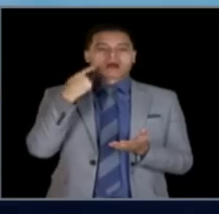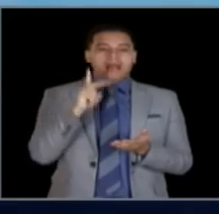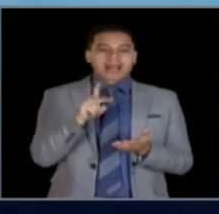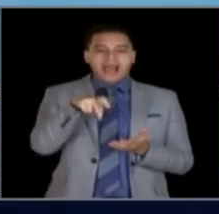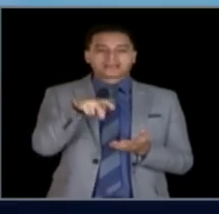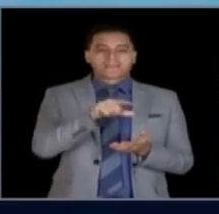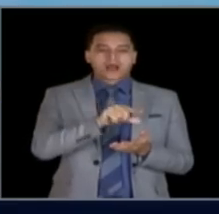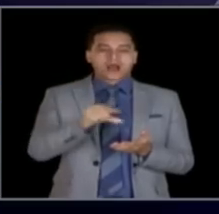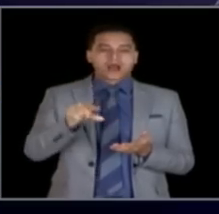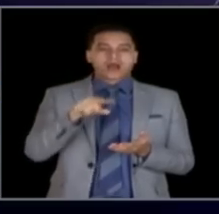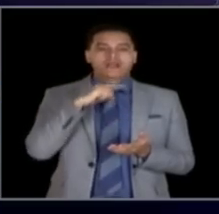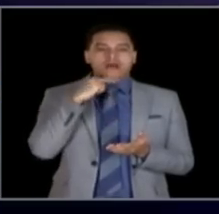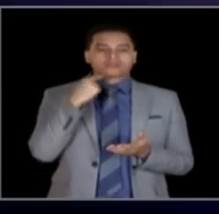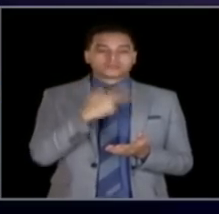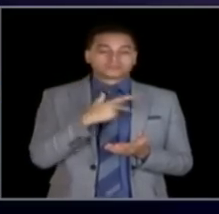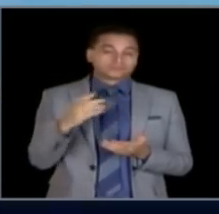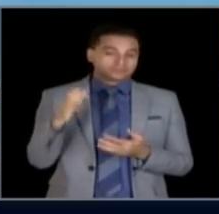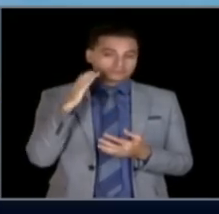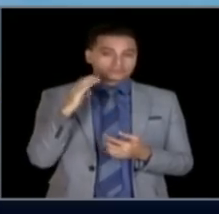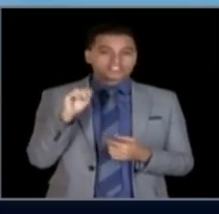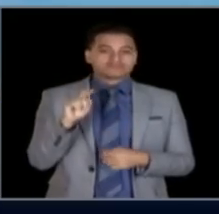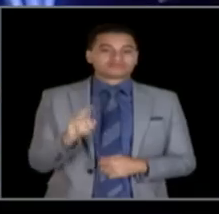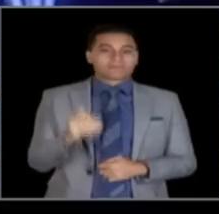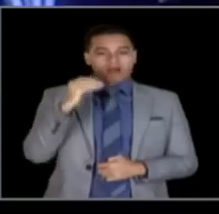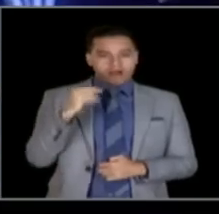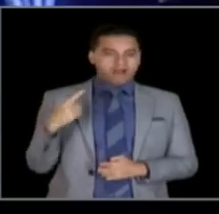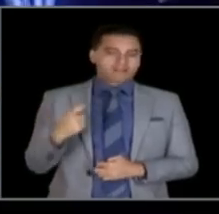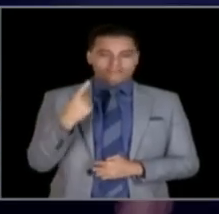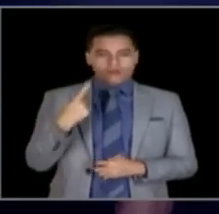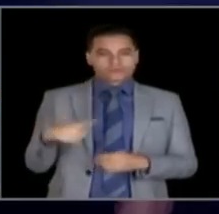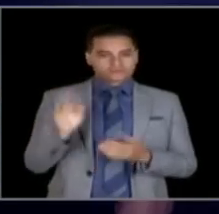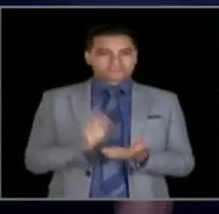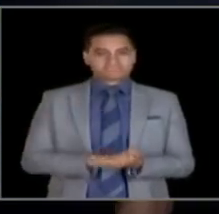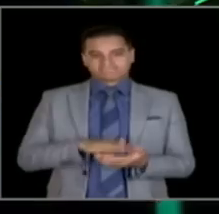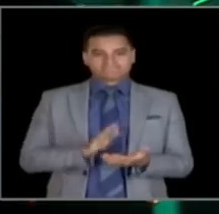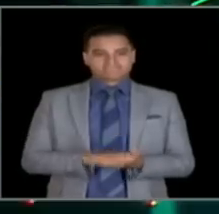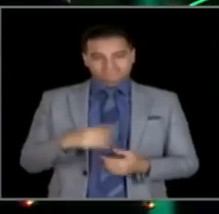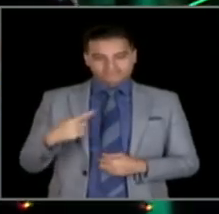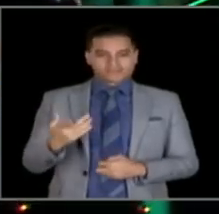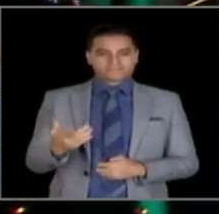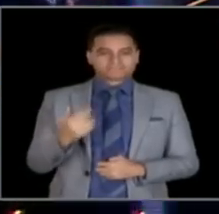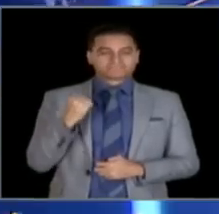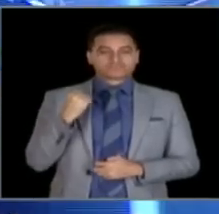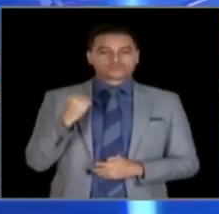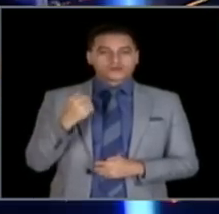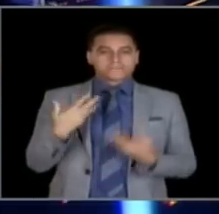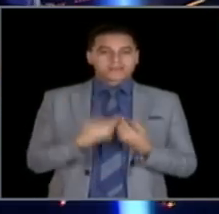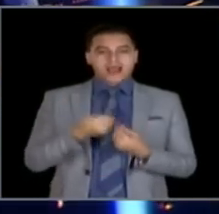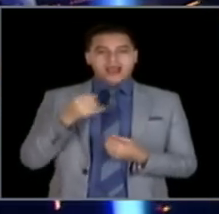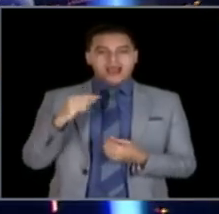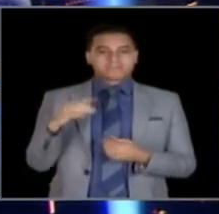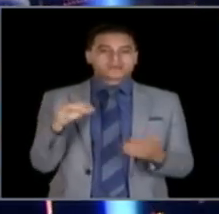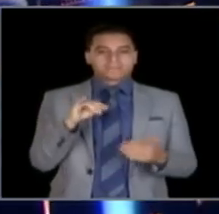صباح. الهدف الأول. بطولة أحمد